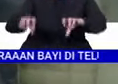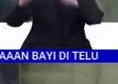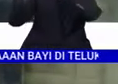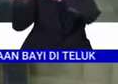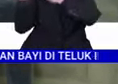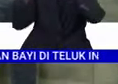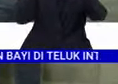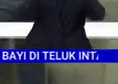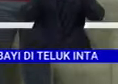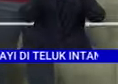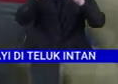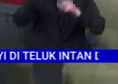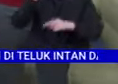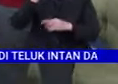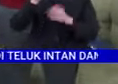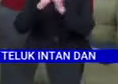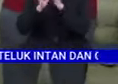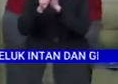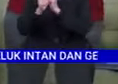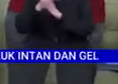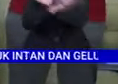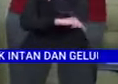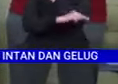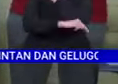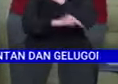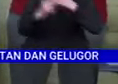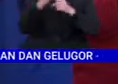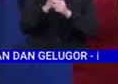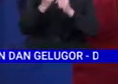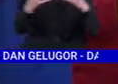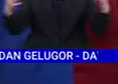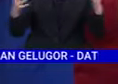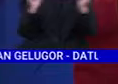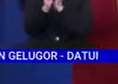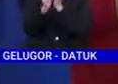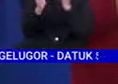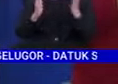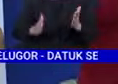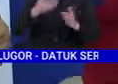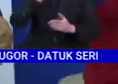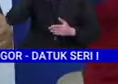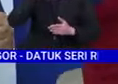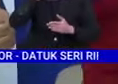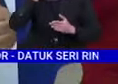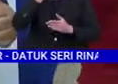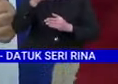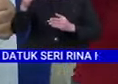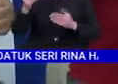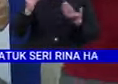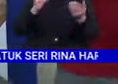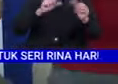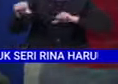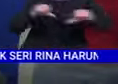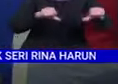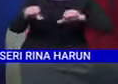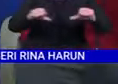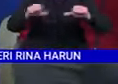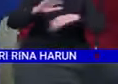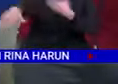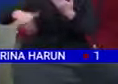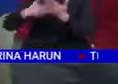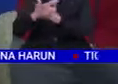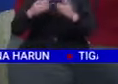dan hal 7 majelis sukanegeri tersebut dalam melahirkan lebih ramai atlet pelapis dan penggerak penggerak Sukandi sumur